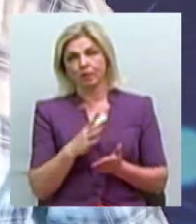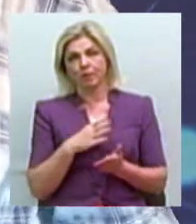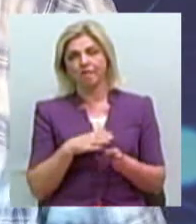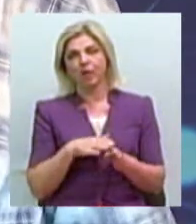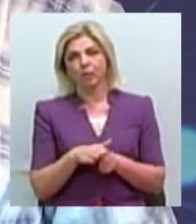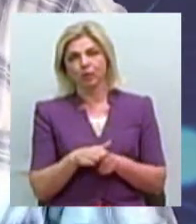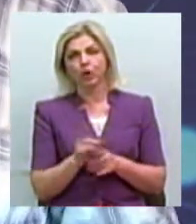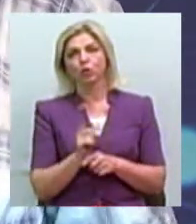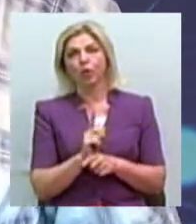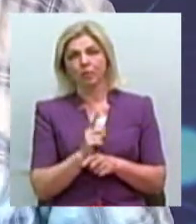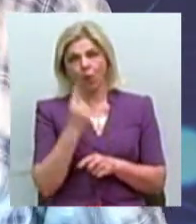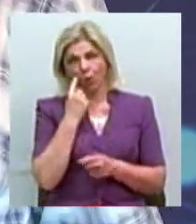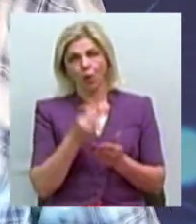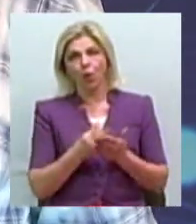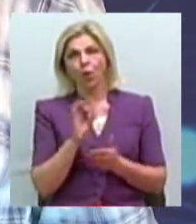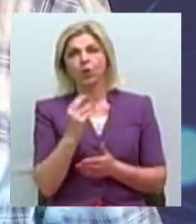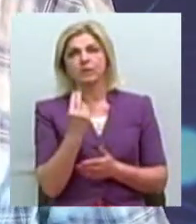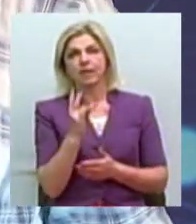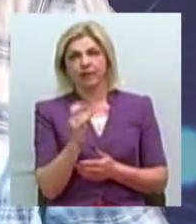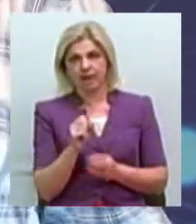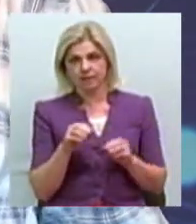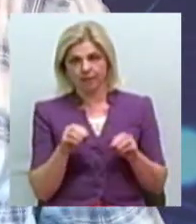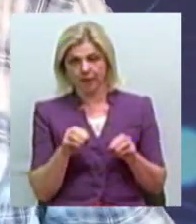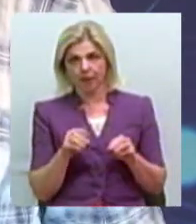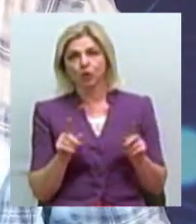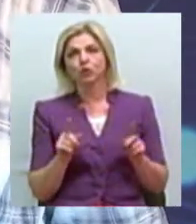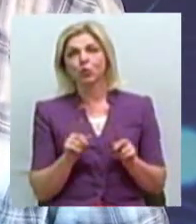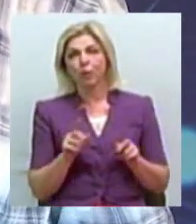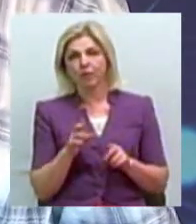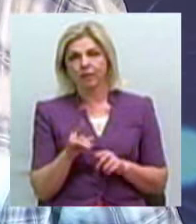выполнена нормативная оценка земли, чтобы...